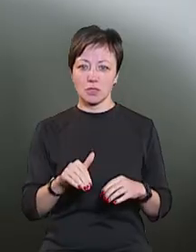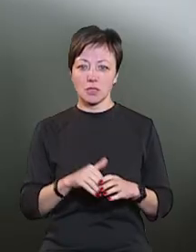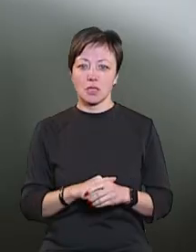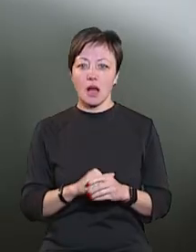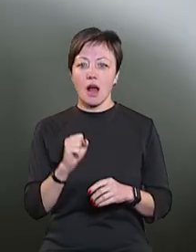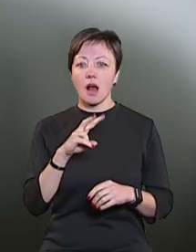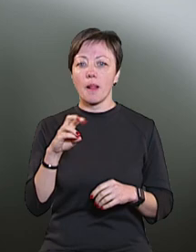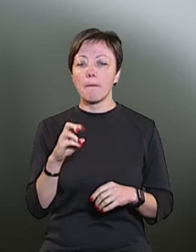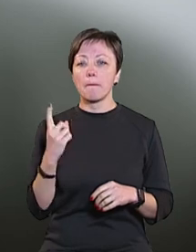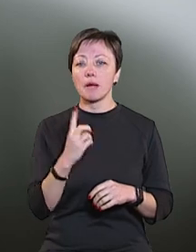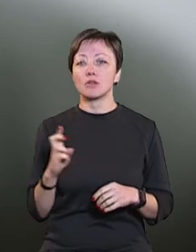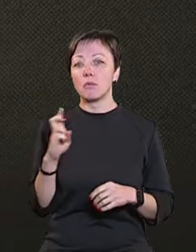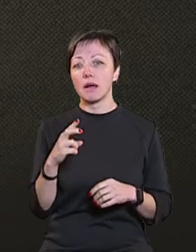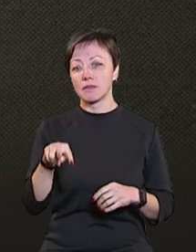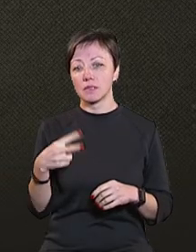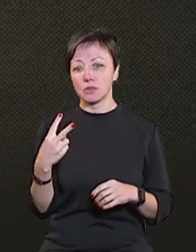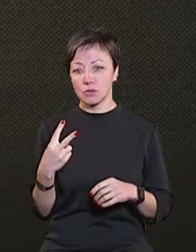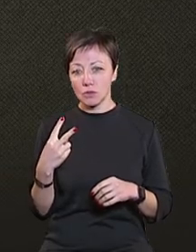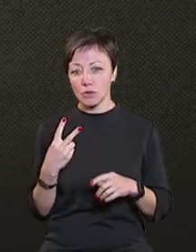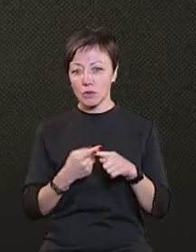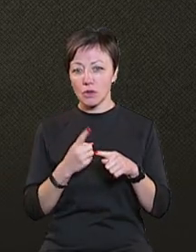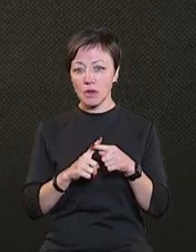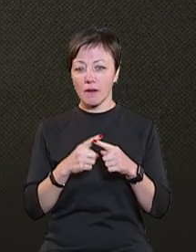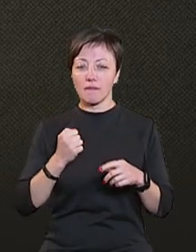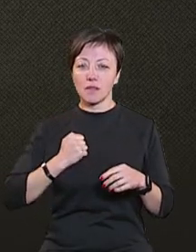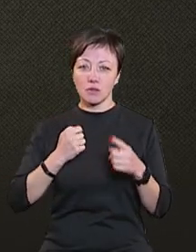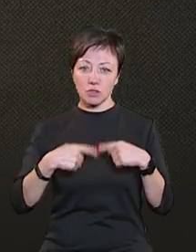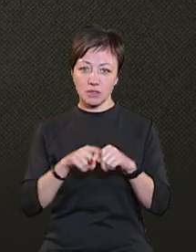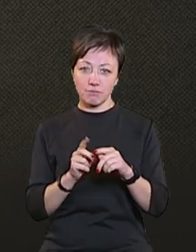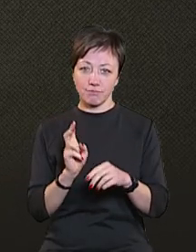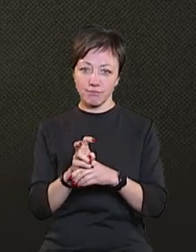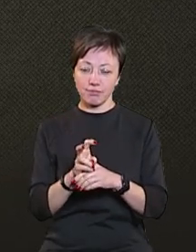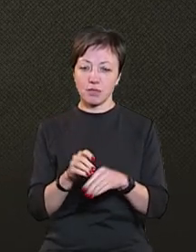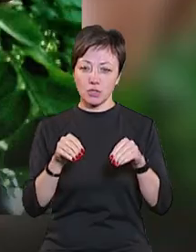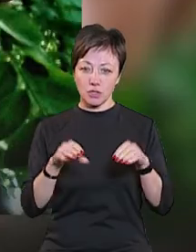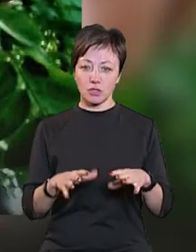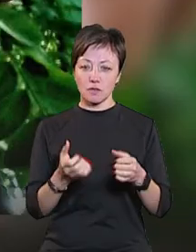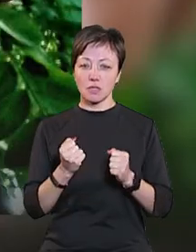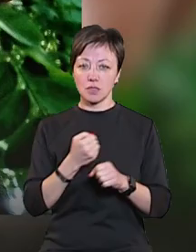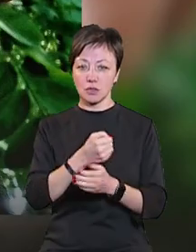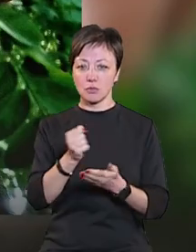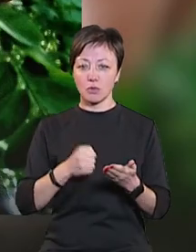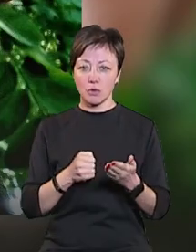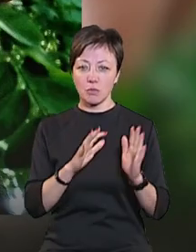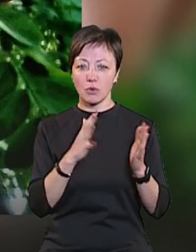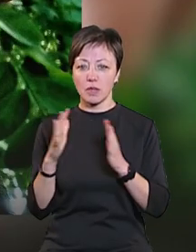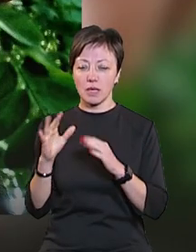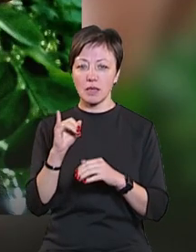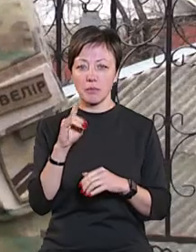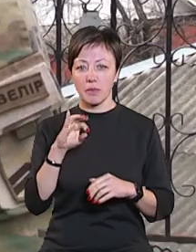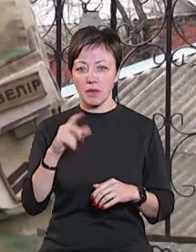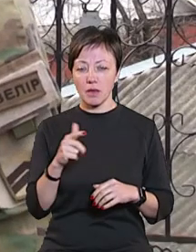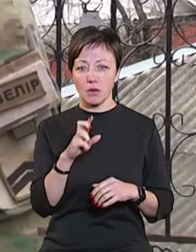Але 1 березня 22-го року постукав у ворота військової частини. Спонукали до рішення взяти до рук зброї, каже, події в Ірпені і